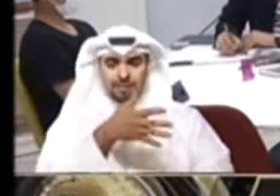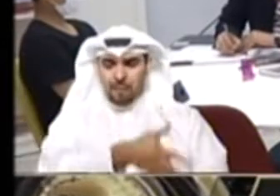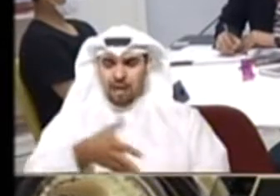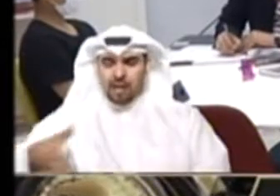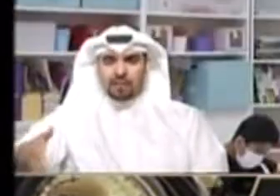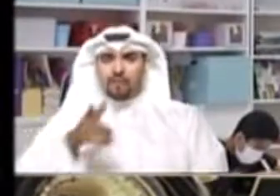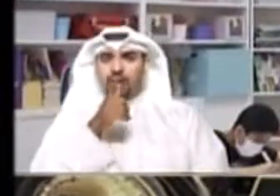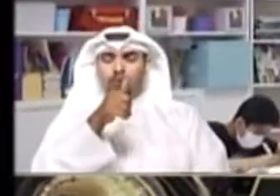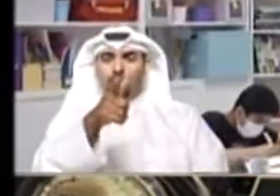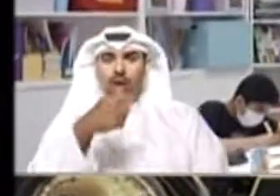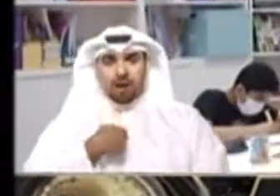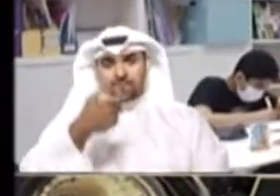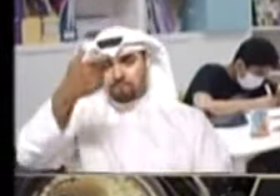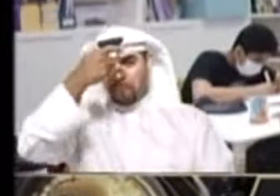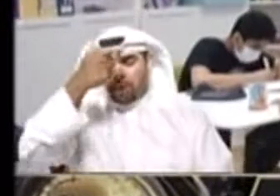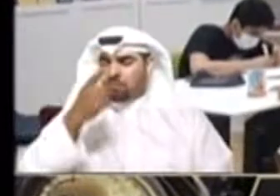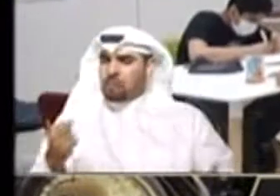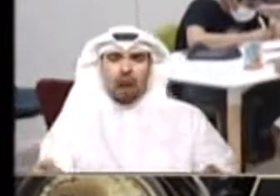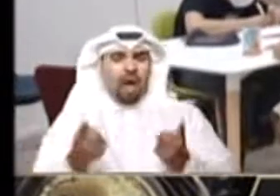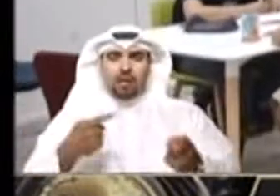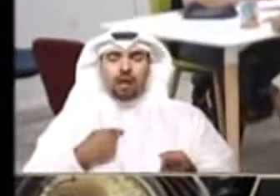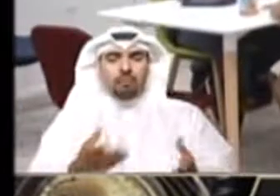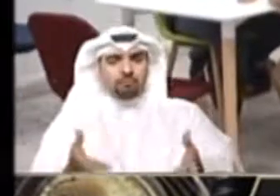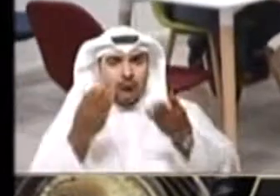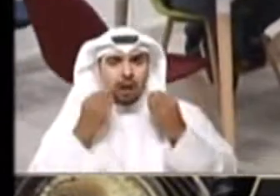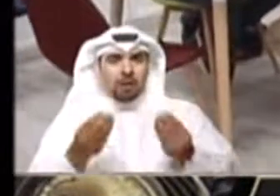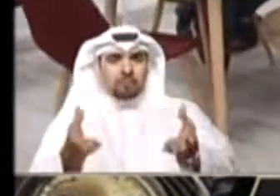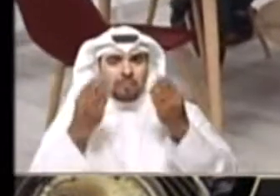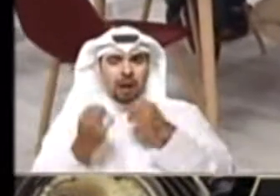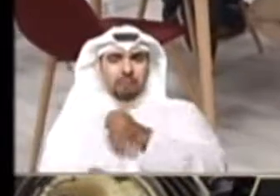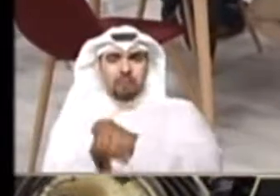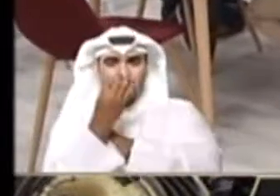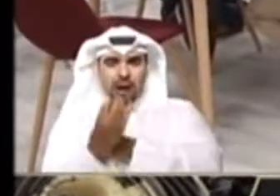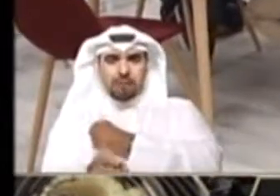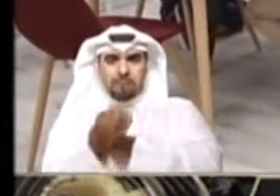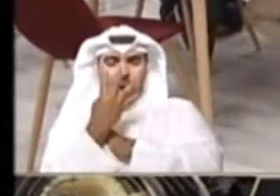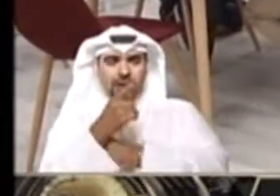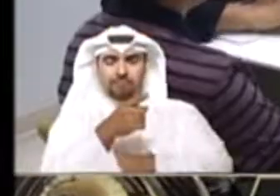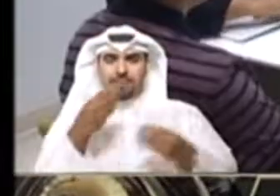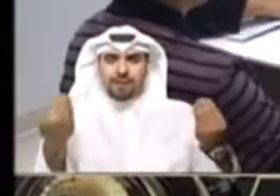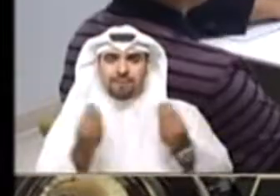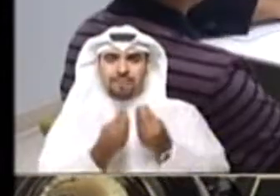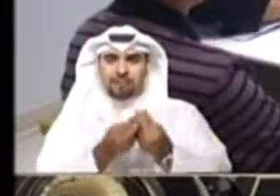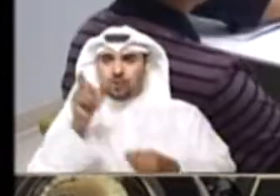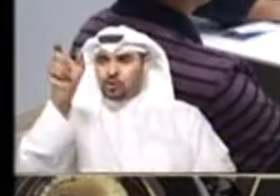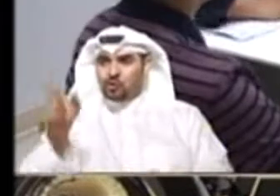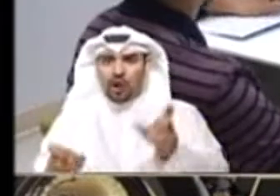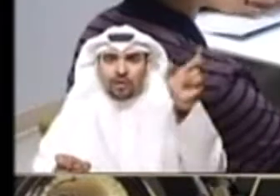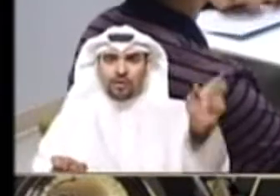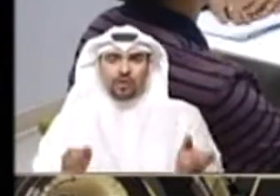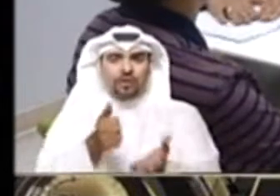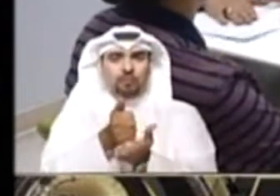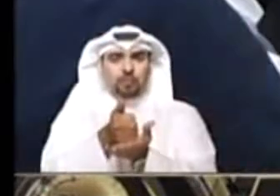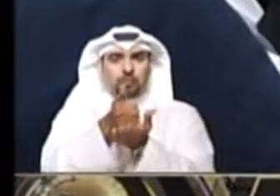بالقلم. هي معركة يخوضها الطفل وأهله، يقف بجانبهم مجموعة من المتبرعين، ورسمت